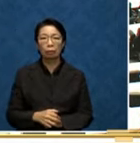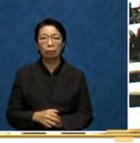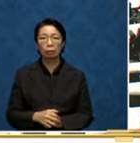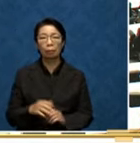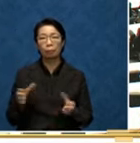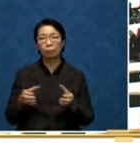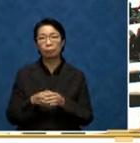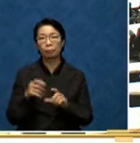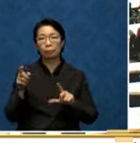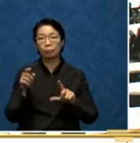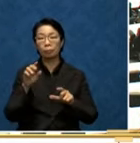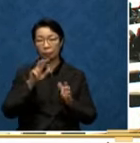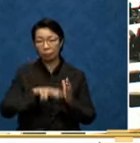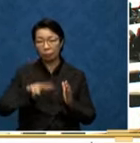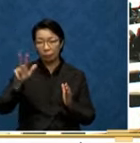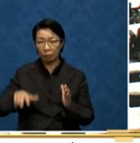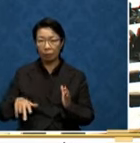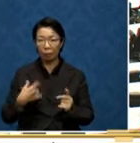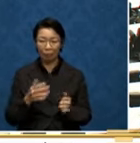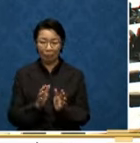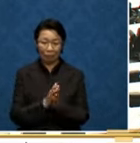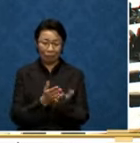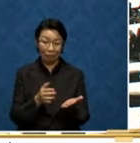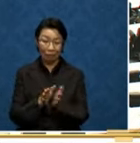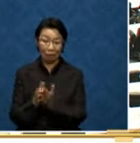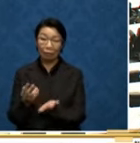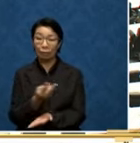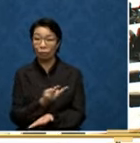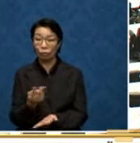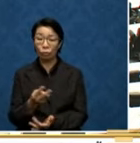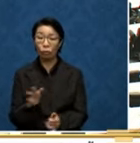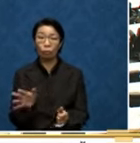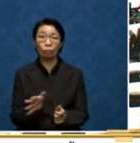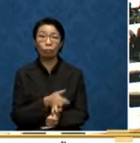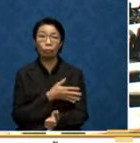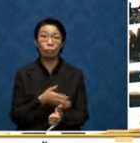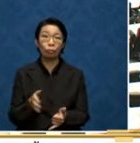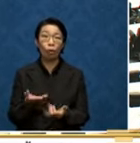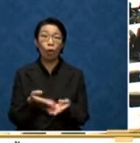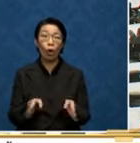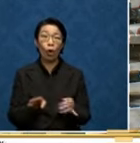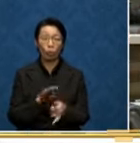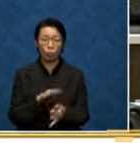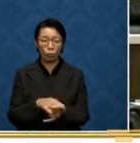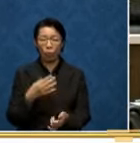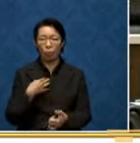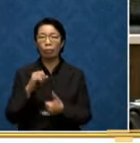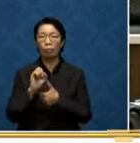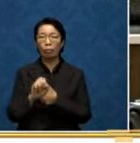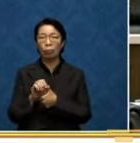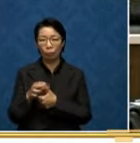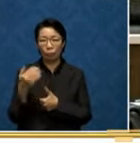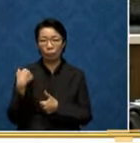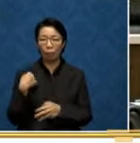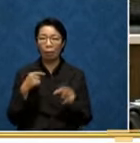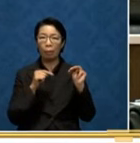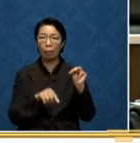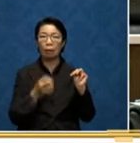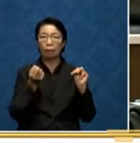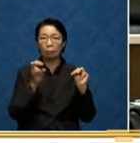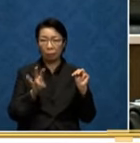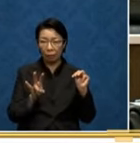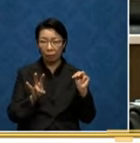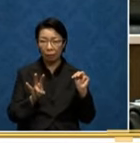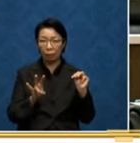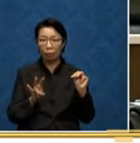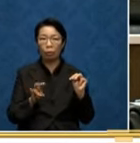นอแนะแล้วเกี่ยวกับรายงานข้อมูลสถานการณ์ด้านความรุนแรงในครอบครัวสำหรับรายงานตามมาตรา17แห่งพระราชบัญญัติ